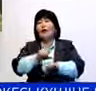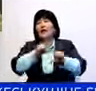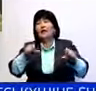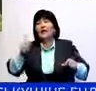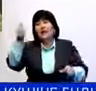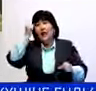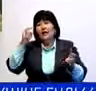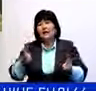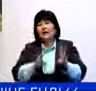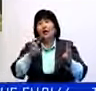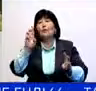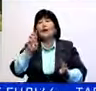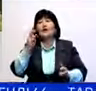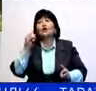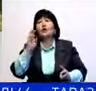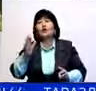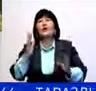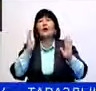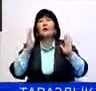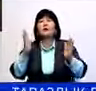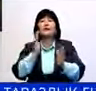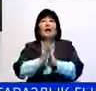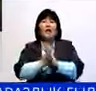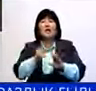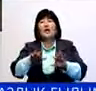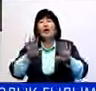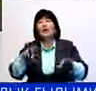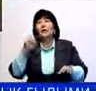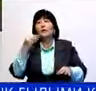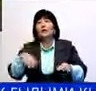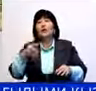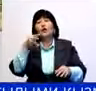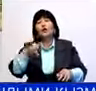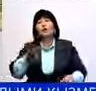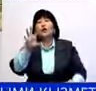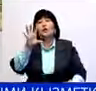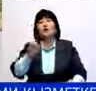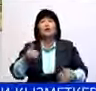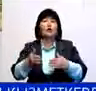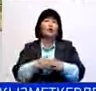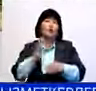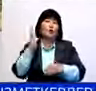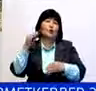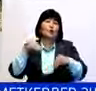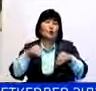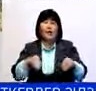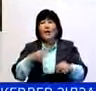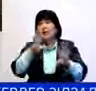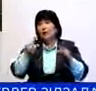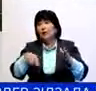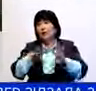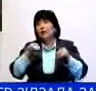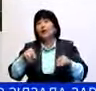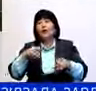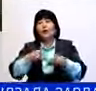тағзым алаңы, Батырхан Шөкенов атындағы саябақ пен және орталық мешіт алаңына 3500-ге жуық көшет отырғызылды. Жалпы қала бойынша